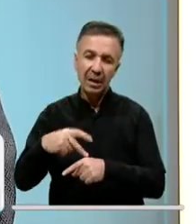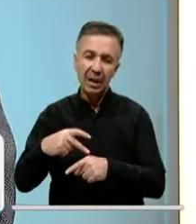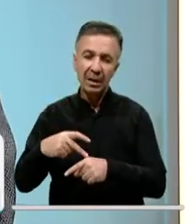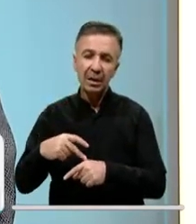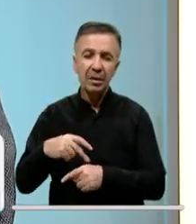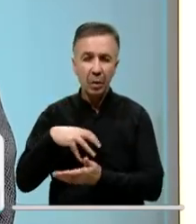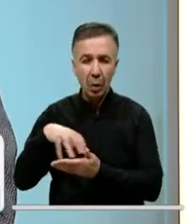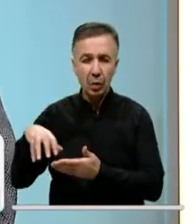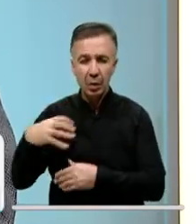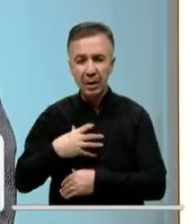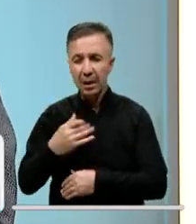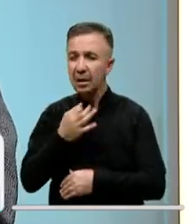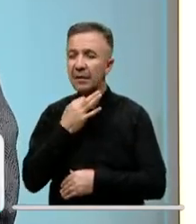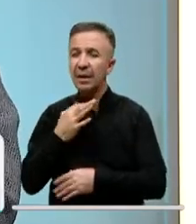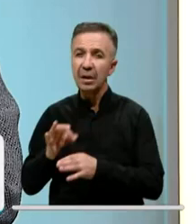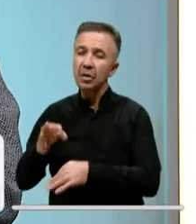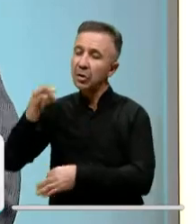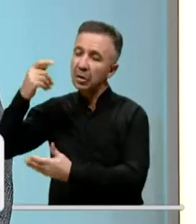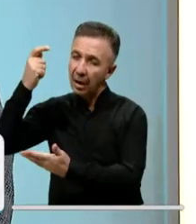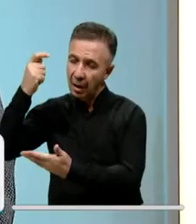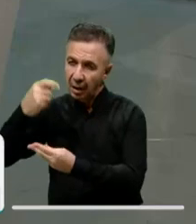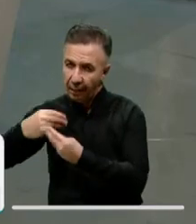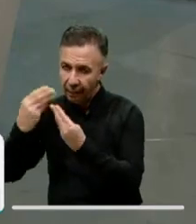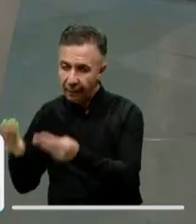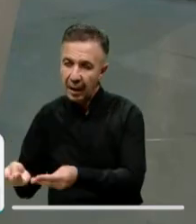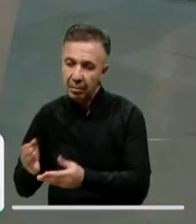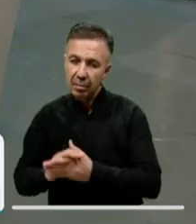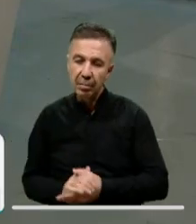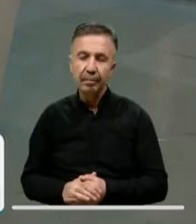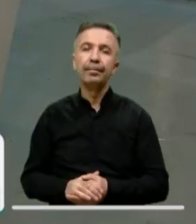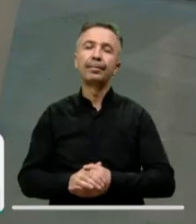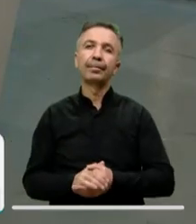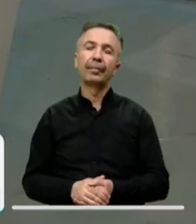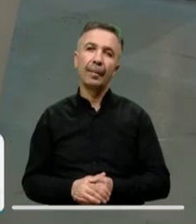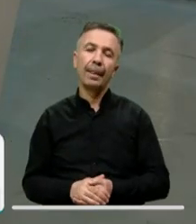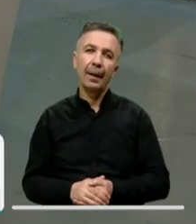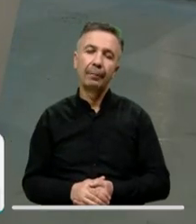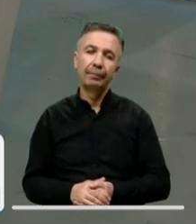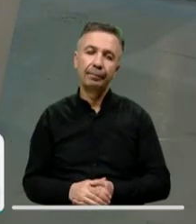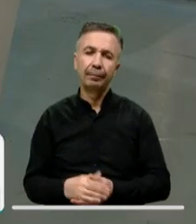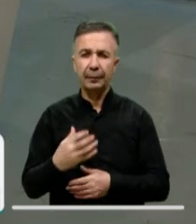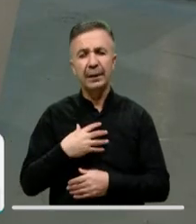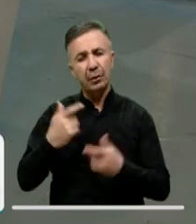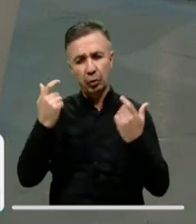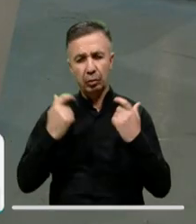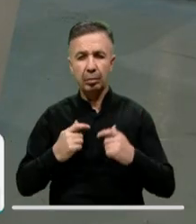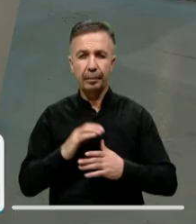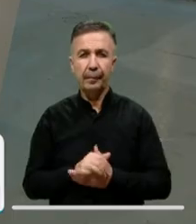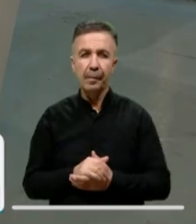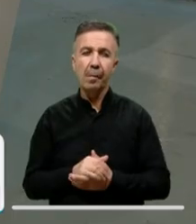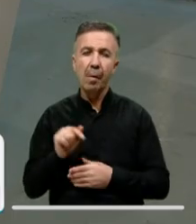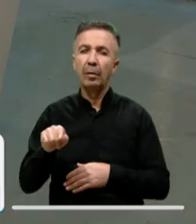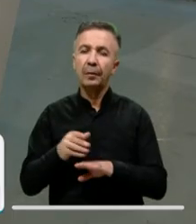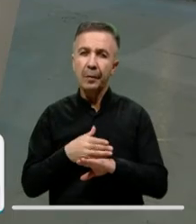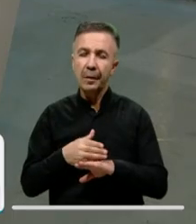kendiniz götürün, verin. Yani sorumluluğu tamamen bireylerin üzerine bırakıldı. Ondan